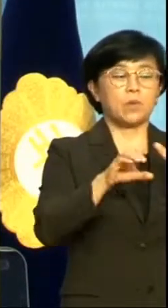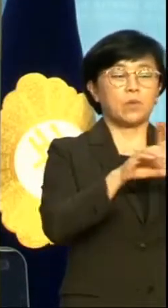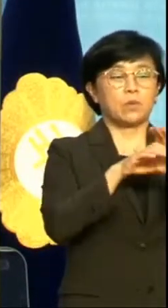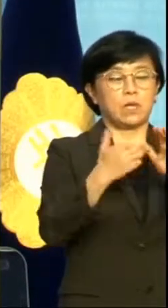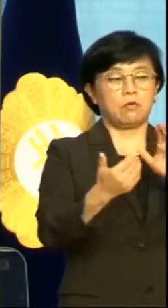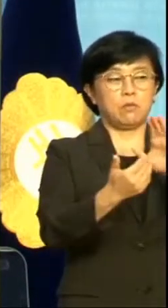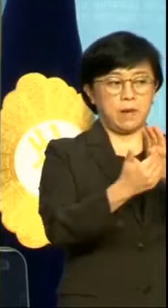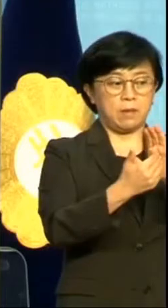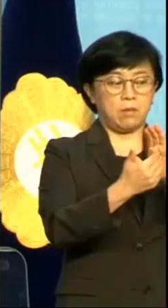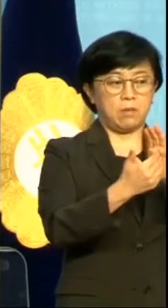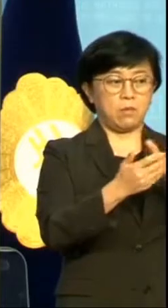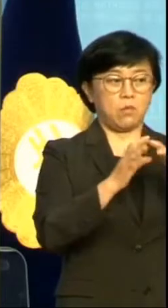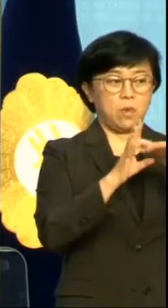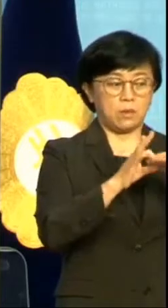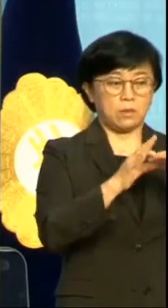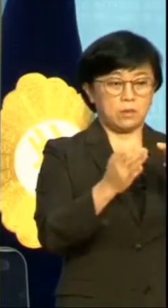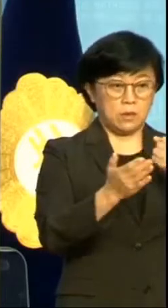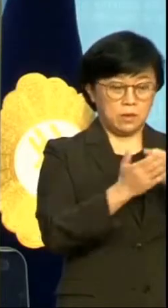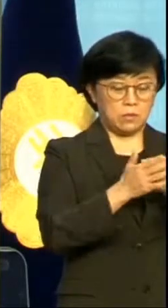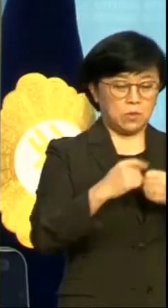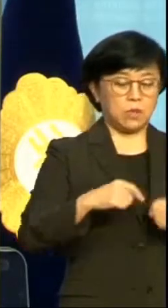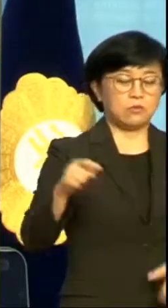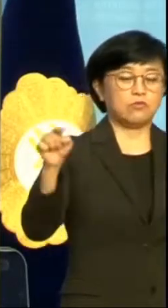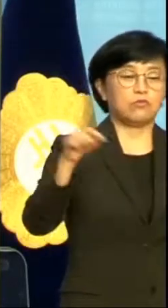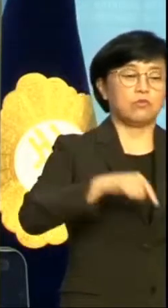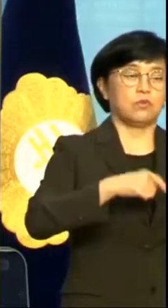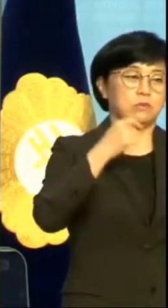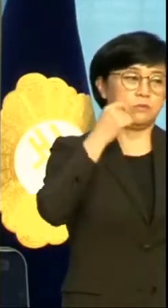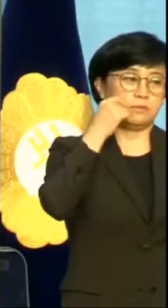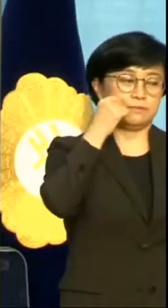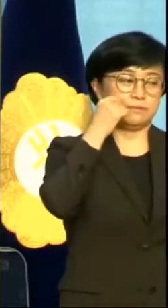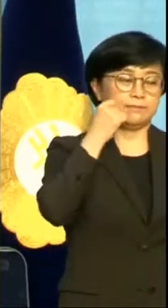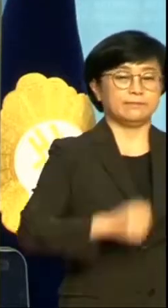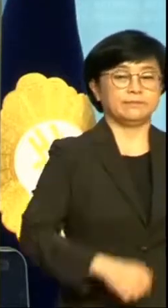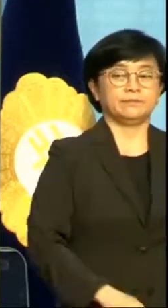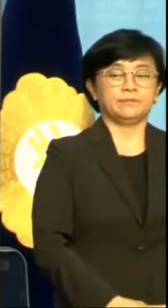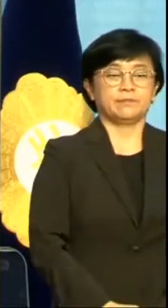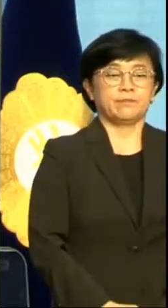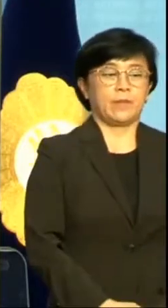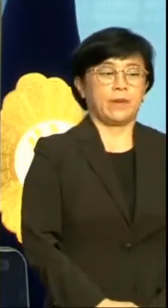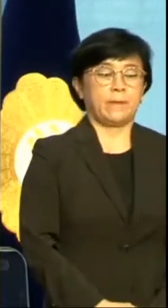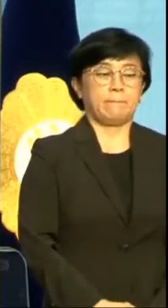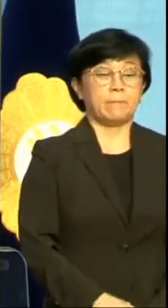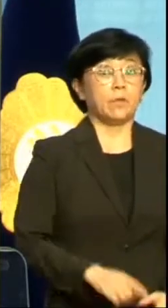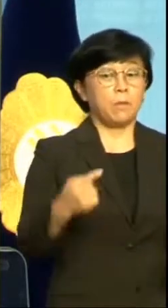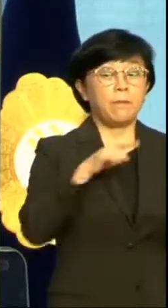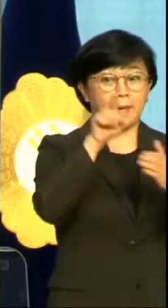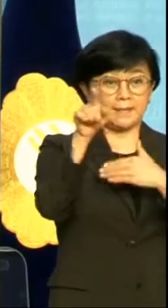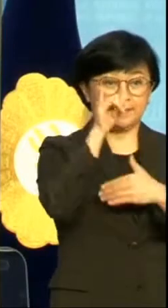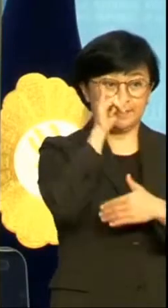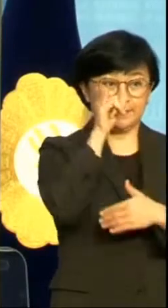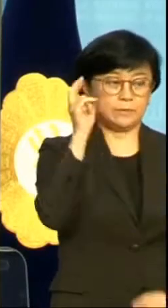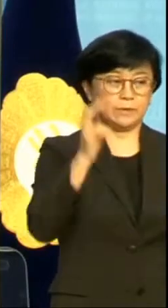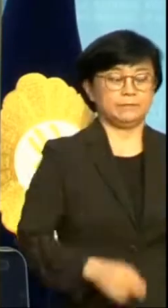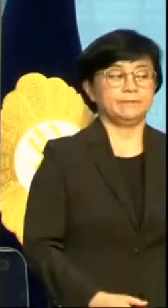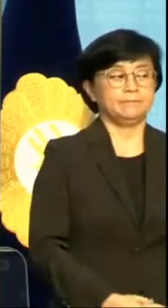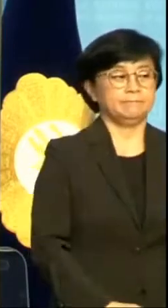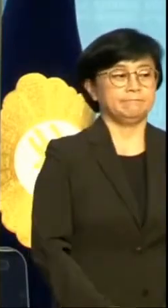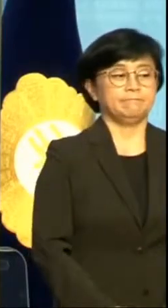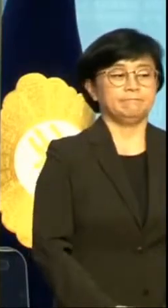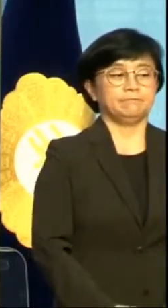방역 관계로 이 기자 현장에 함께 하고 계시지 못해서 함께 하고 계시다는 의미로 말씀